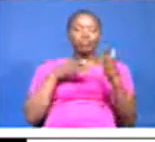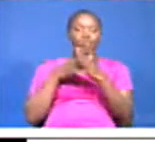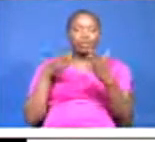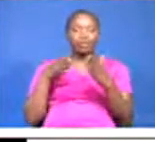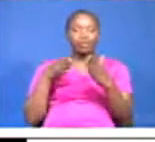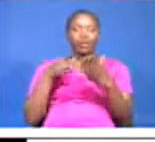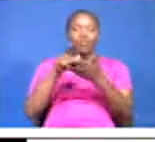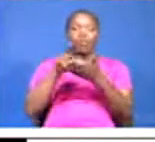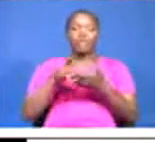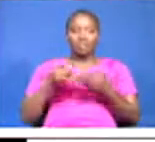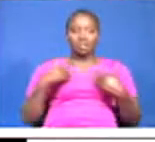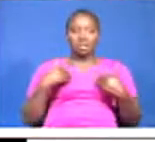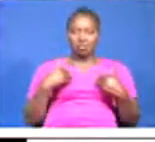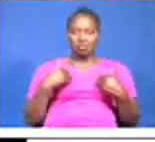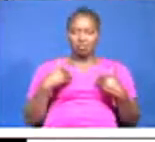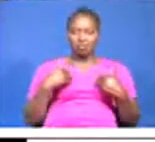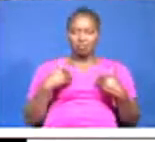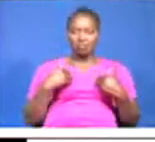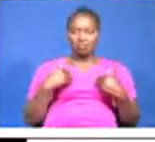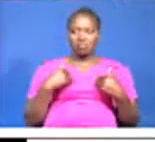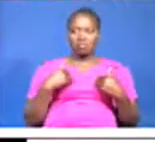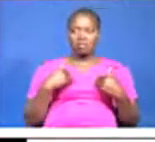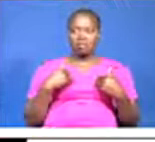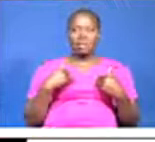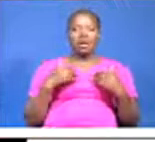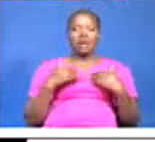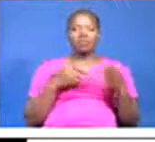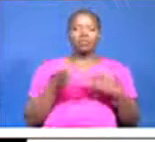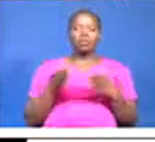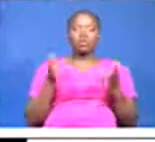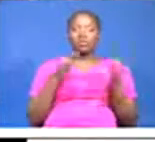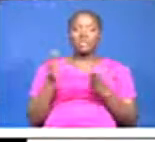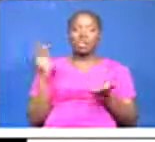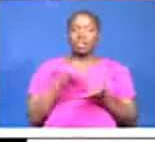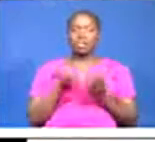madeni walikuwa nayo, na utakuwa na nafasi sasa ya kujipanga